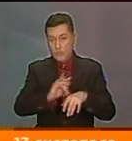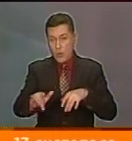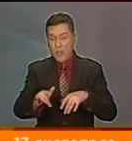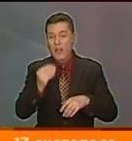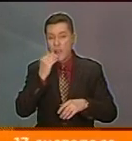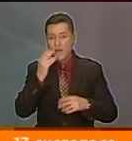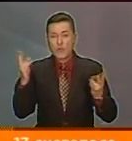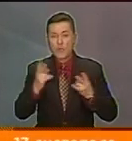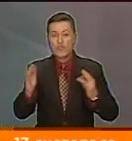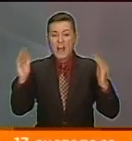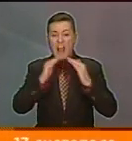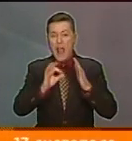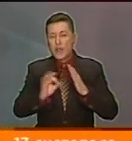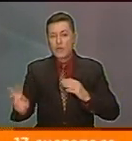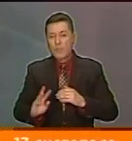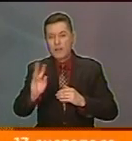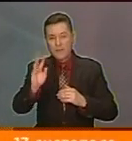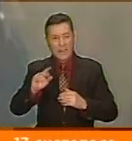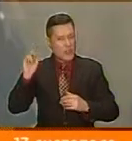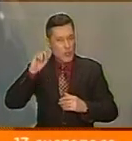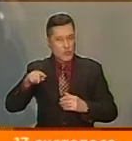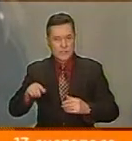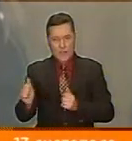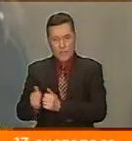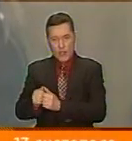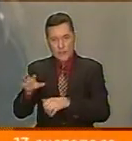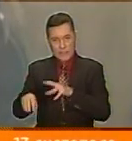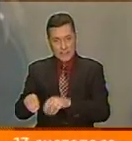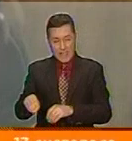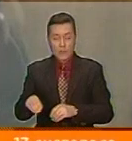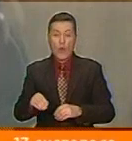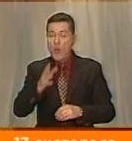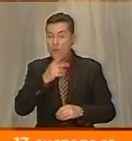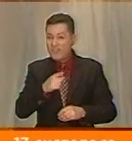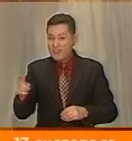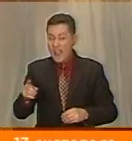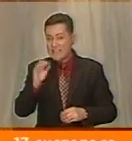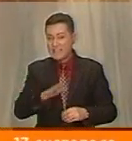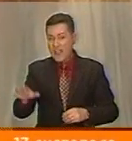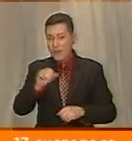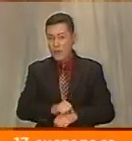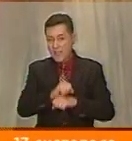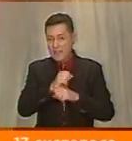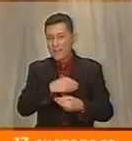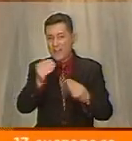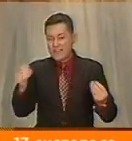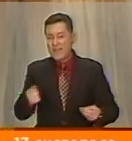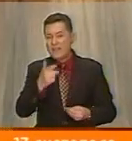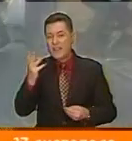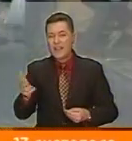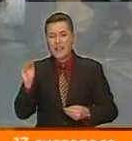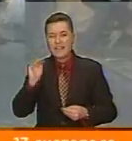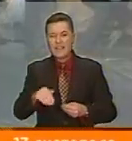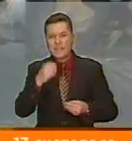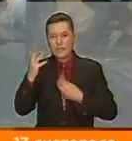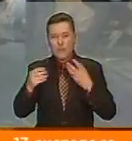нужно хату палить гнусному соседу під час Євромайдану він у Києві роздав дівчатам кілька тисяч букетів мімоз